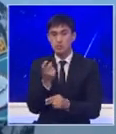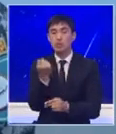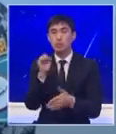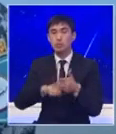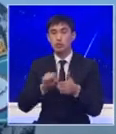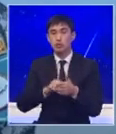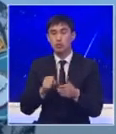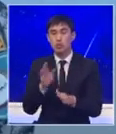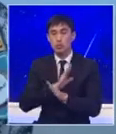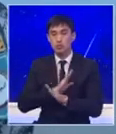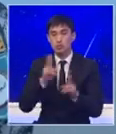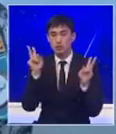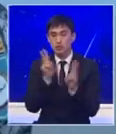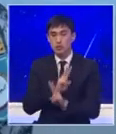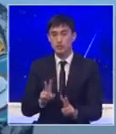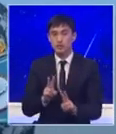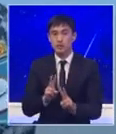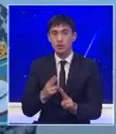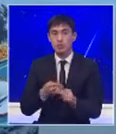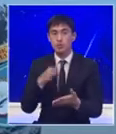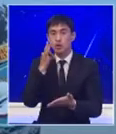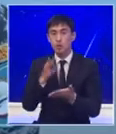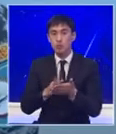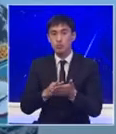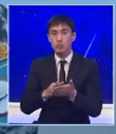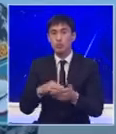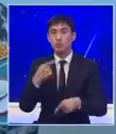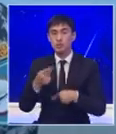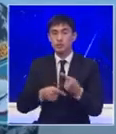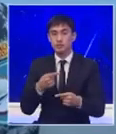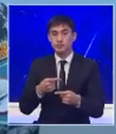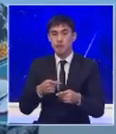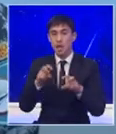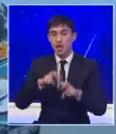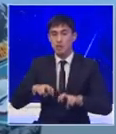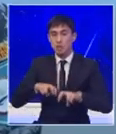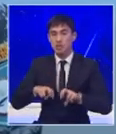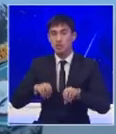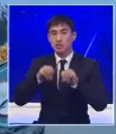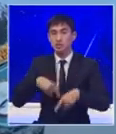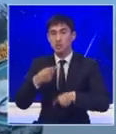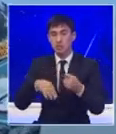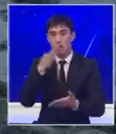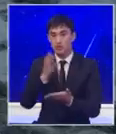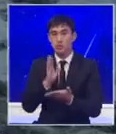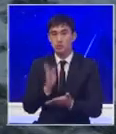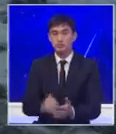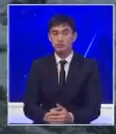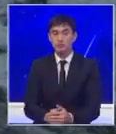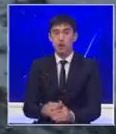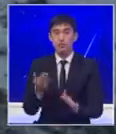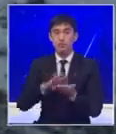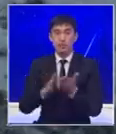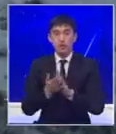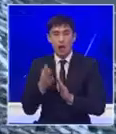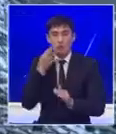май шабақ өлгені. Бұл жауабы тек қана эксперттердің шешімінен кейін ғана біз айталамыз. Қазір бұл жағдай